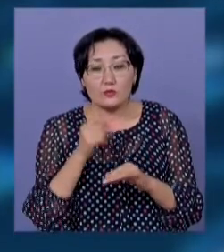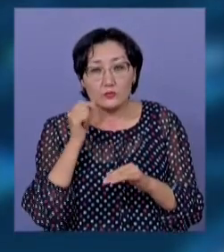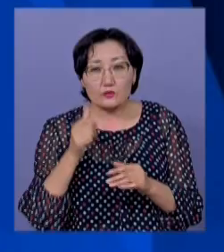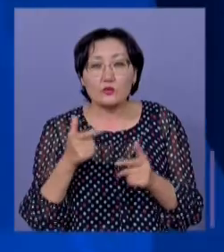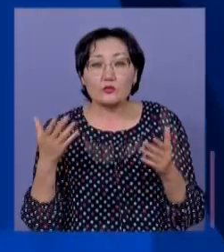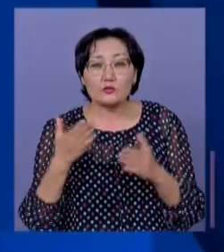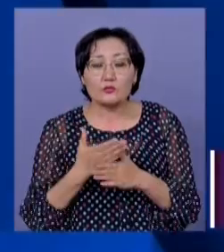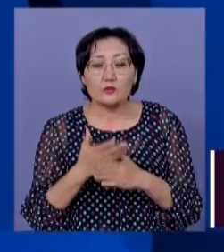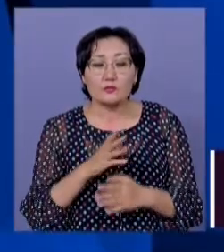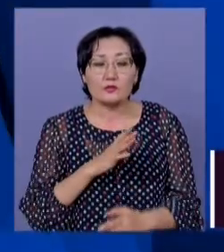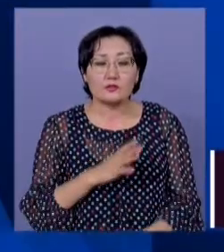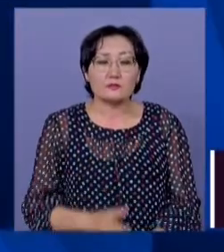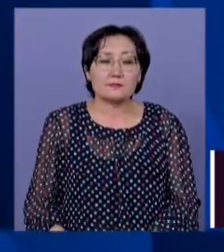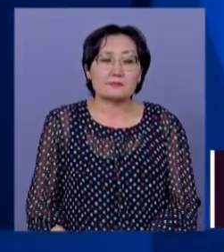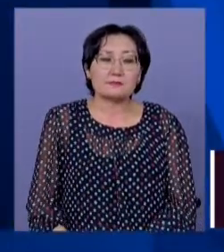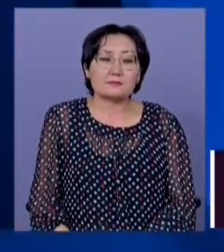еді.